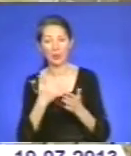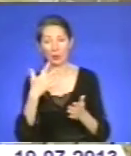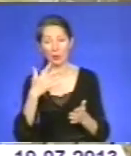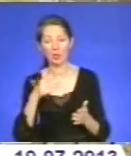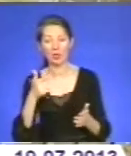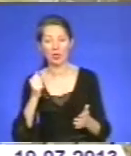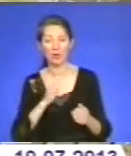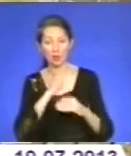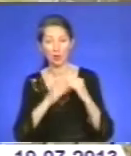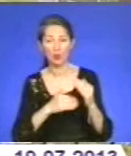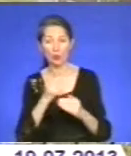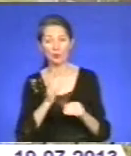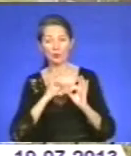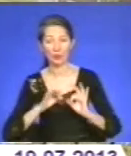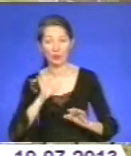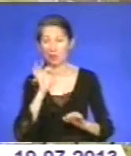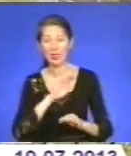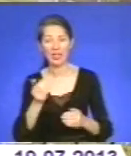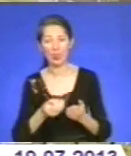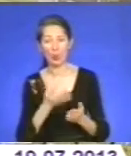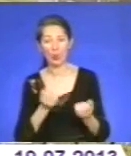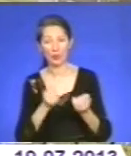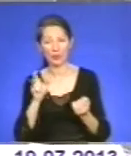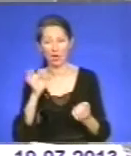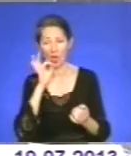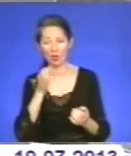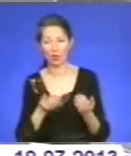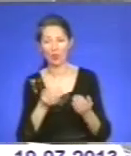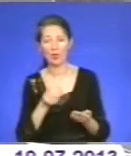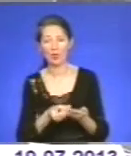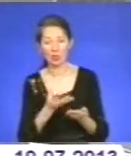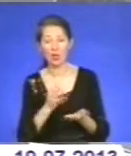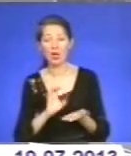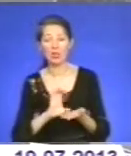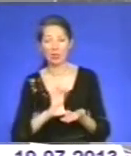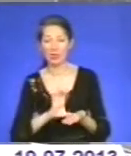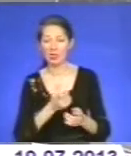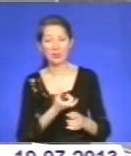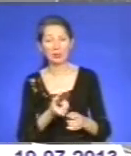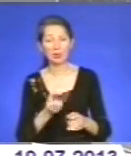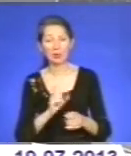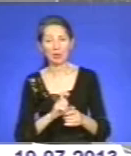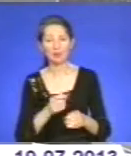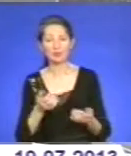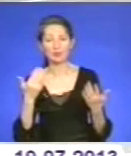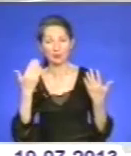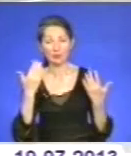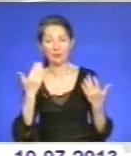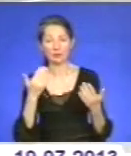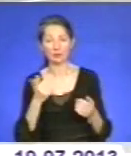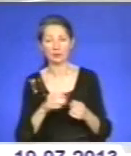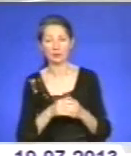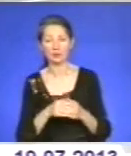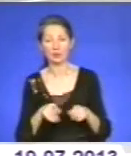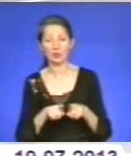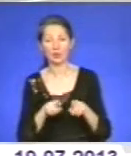добу. Чиновники кажуть, недорого. Водії ж зізнаються, можливо, ціна і завищена, однак не набагато. До того ж, відпочинок керманича, а відтак